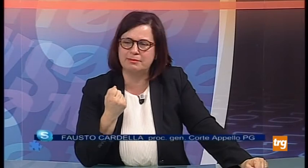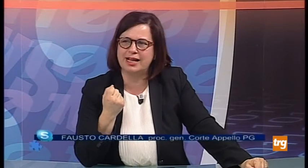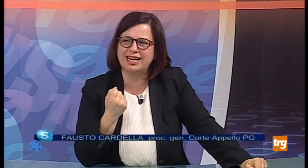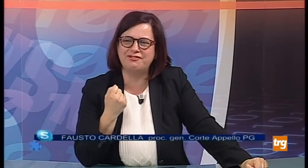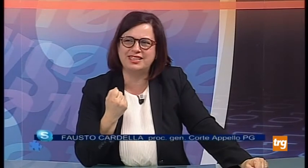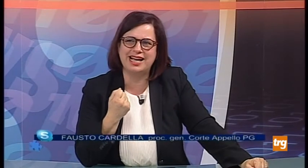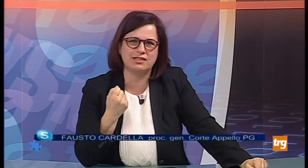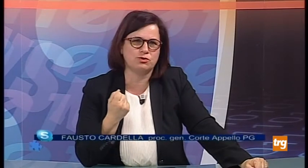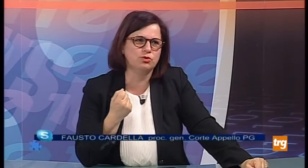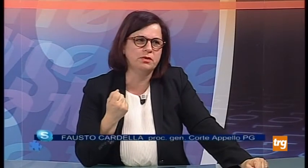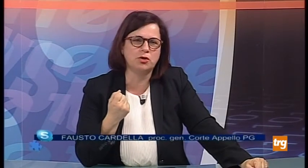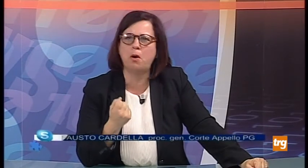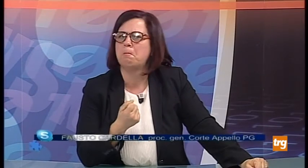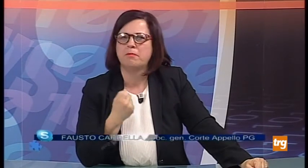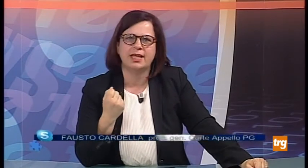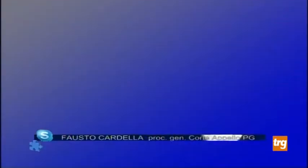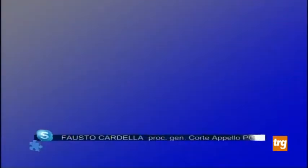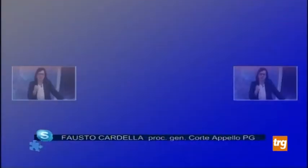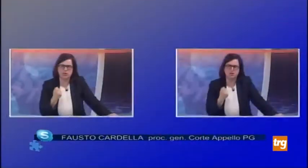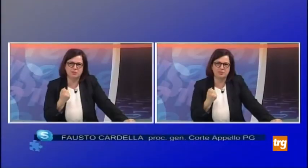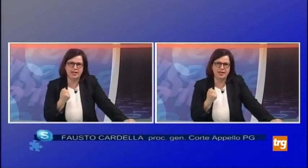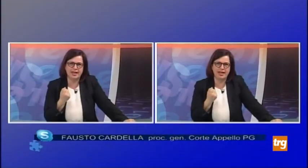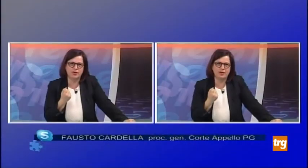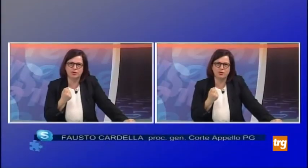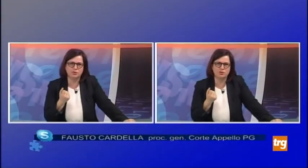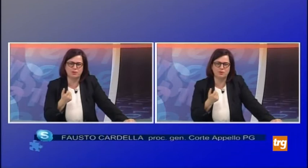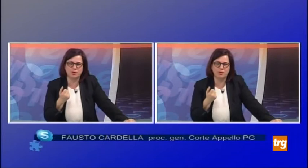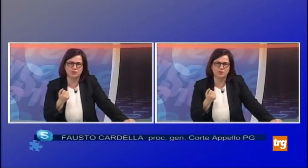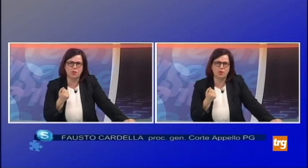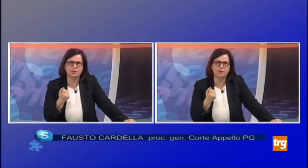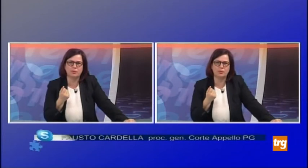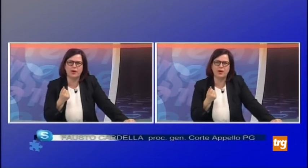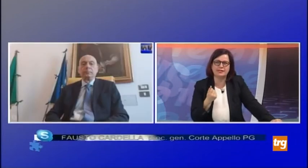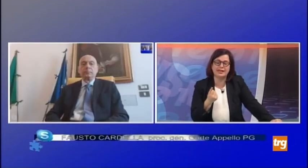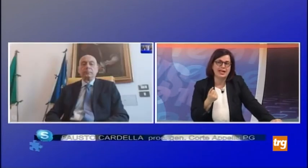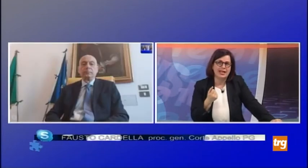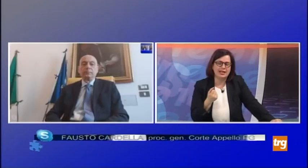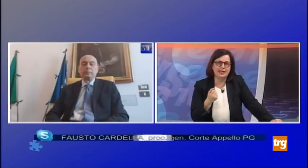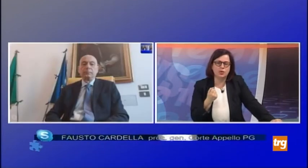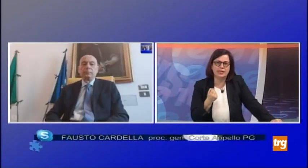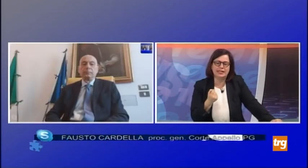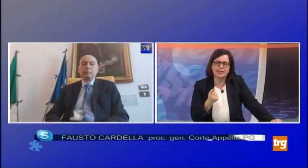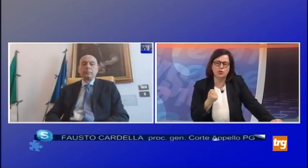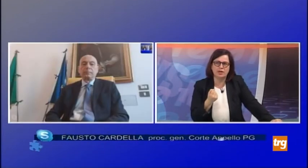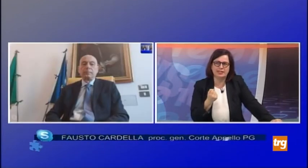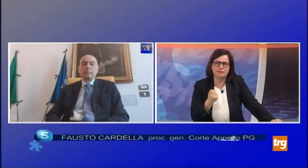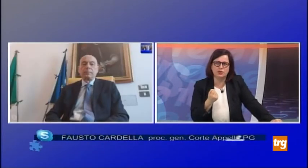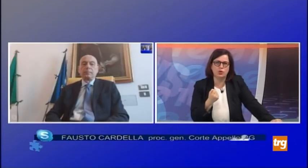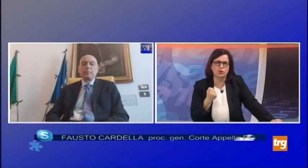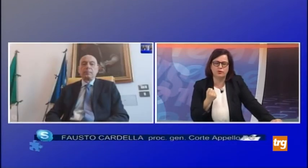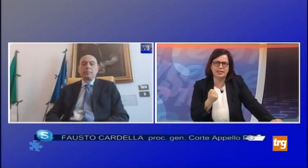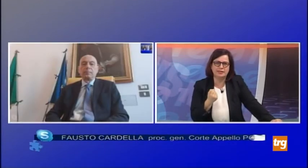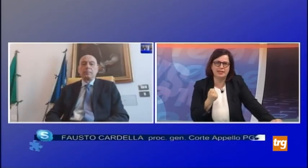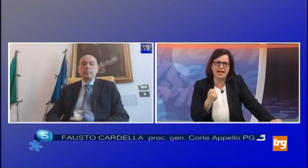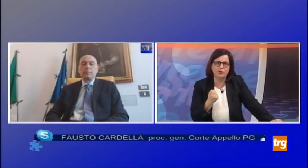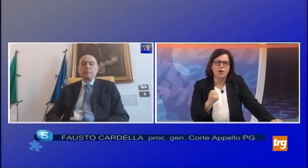organizzata che magari vi dà subito 10.000 euro, insomma, non so quanto può essere la liquidità di cui avete